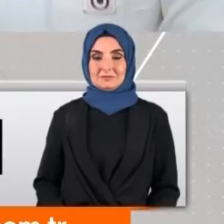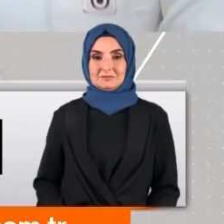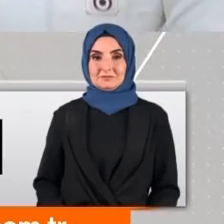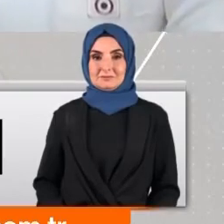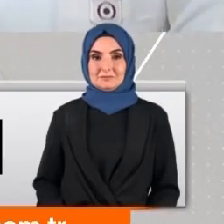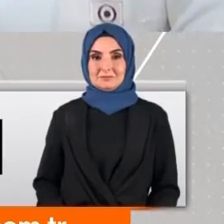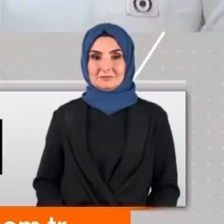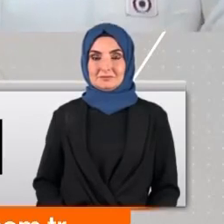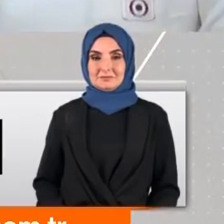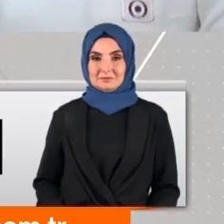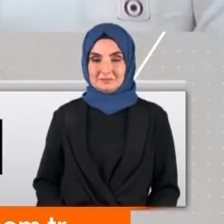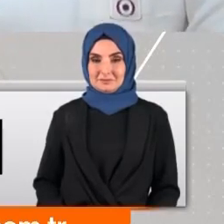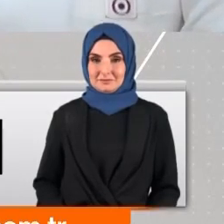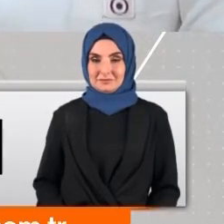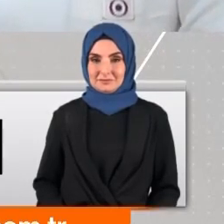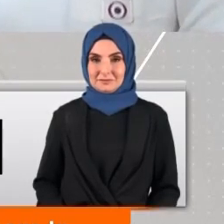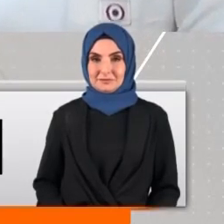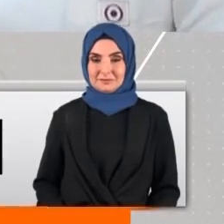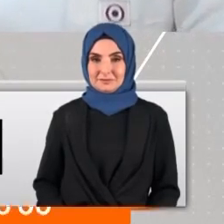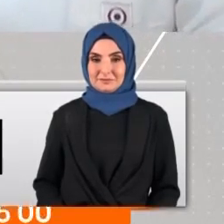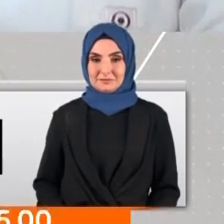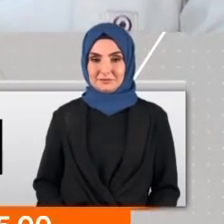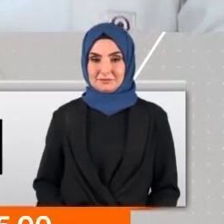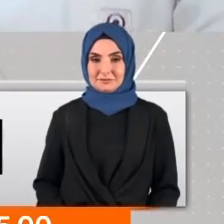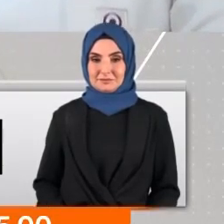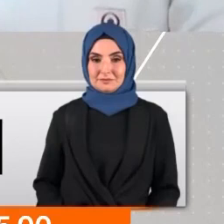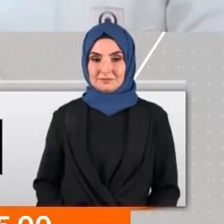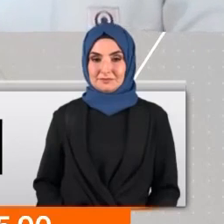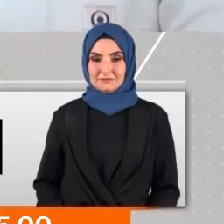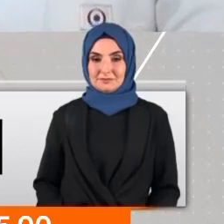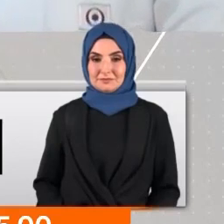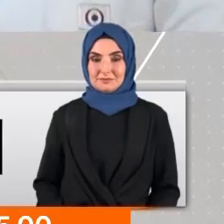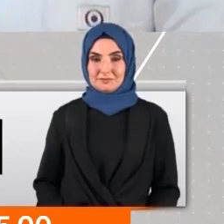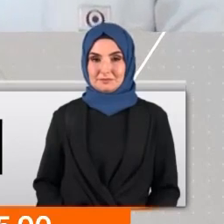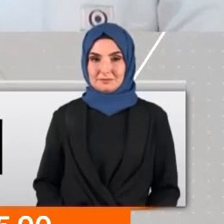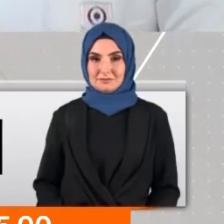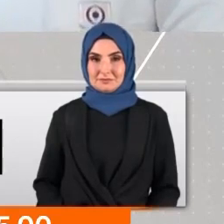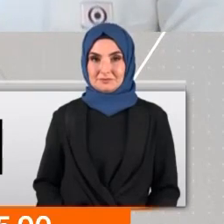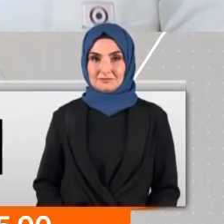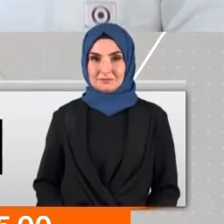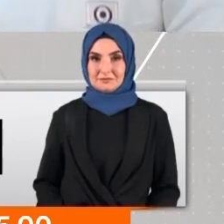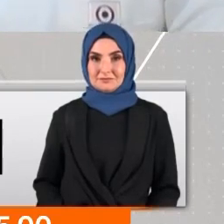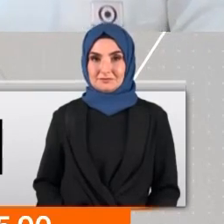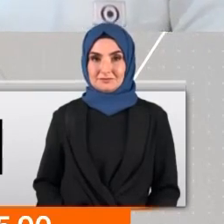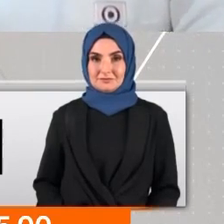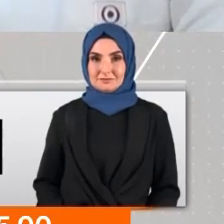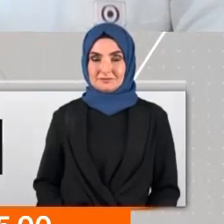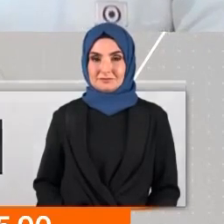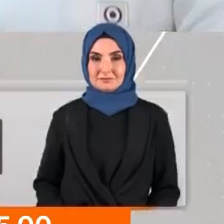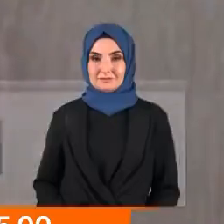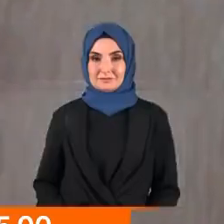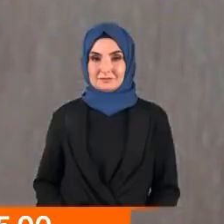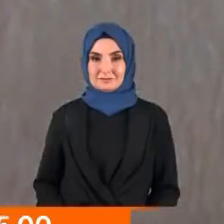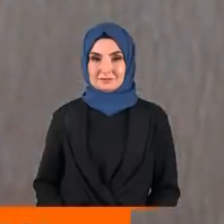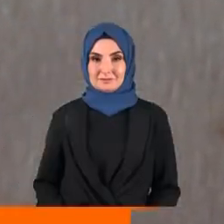hücrelerin zaten kaynağı kort kanı olduğu için bunun ne verici bebeğe ne de alıcı bebeğe herhangi bir zararı